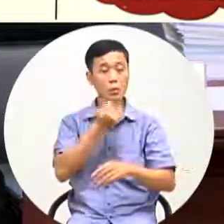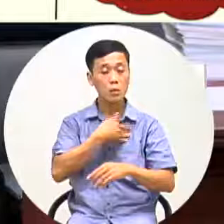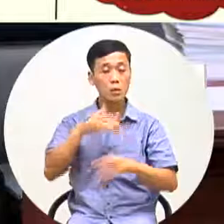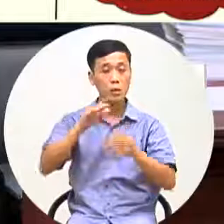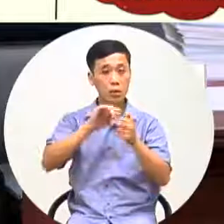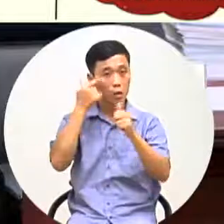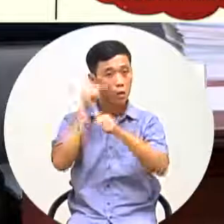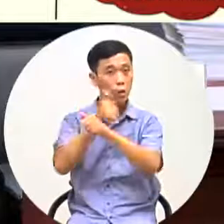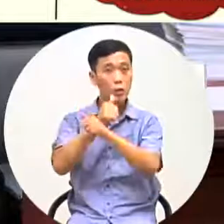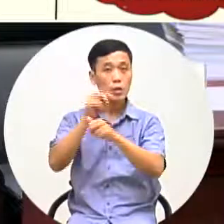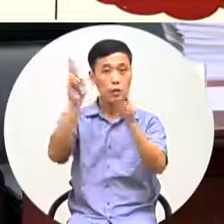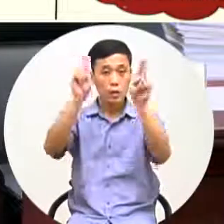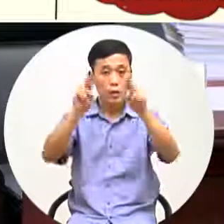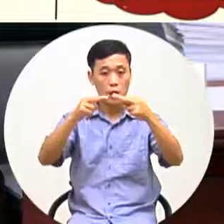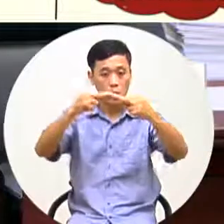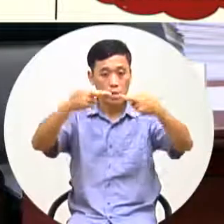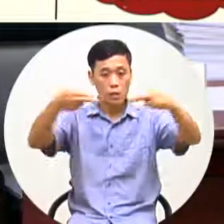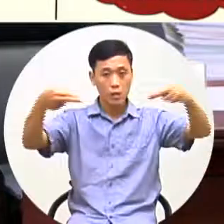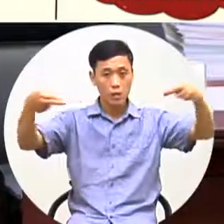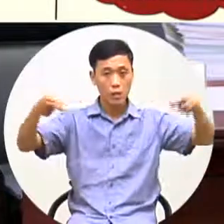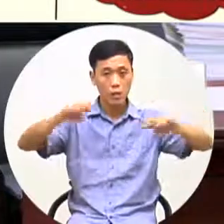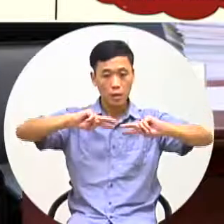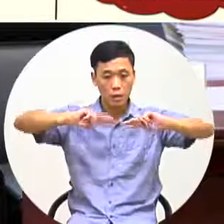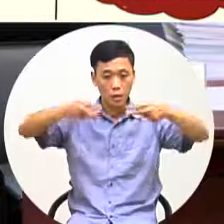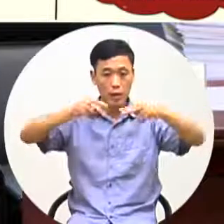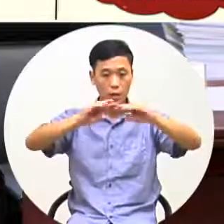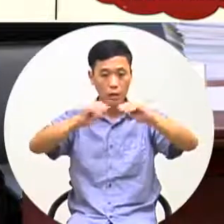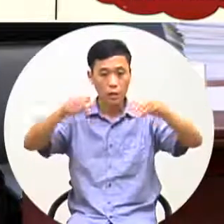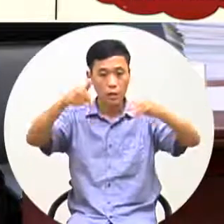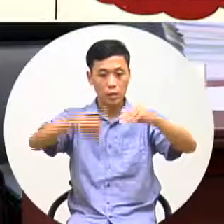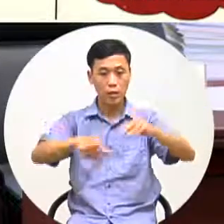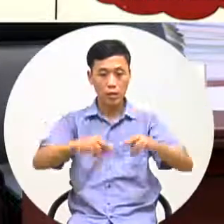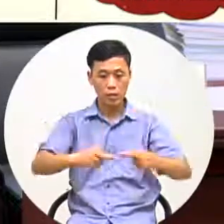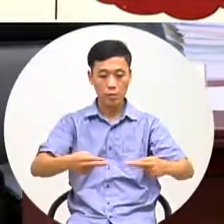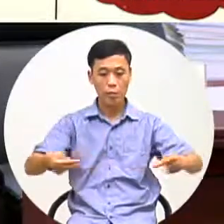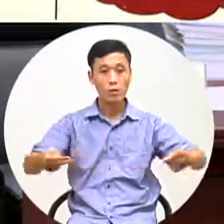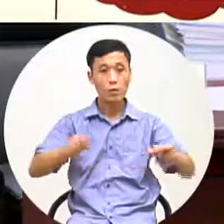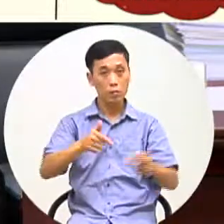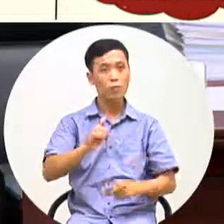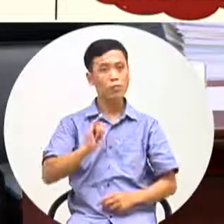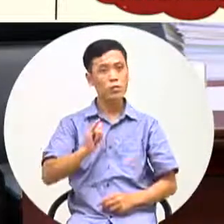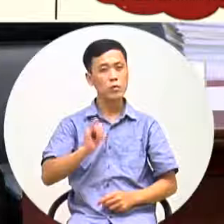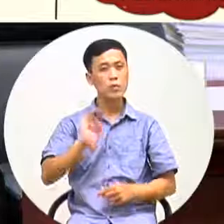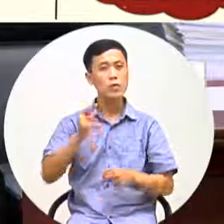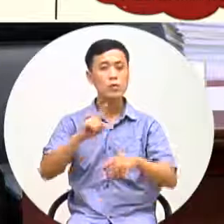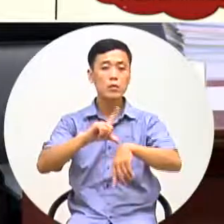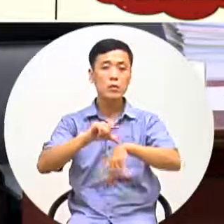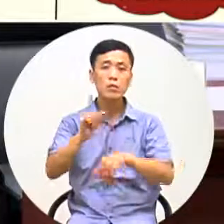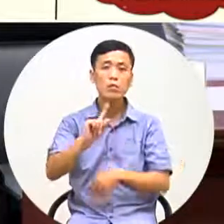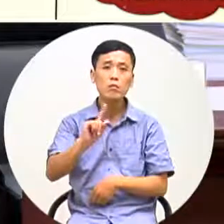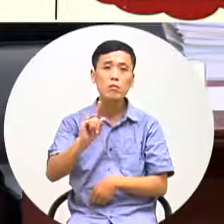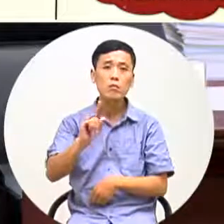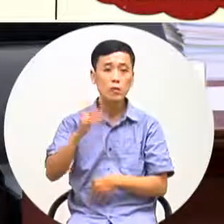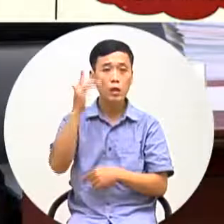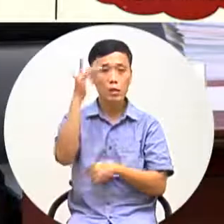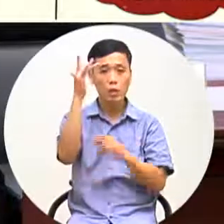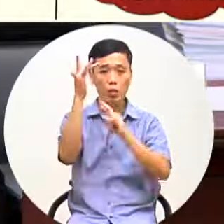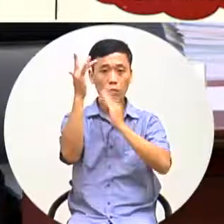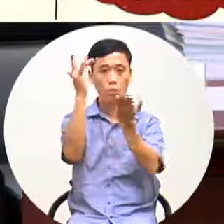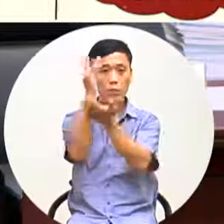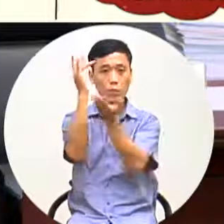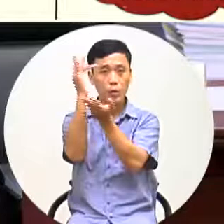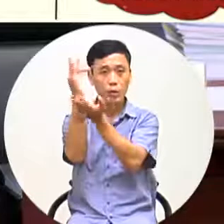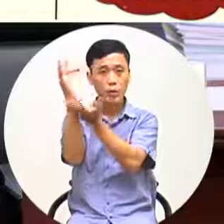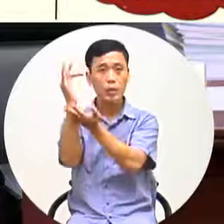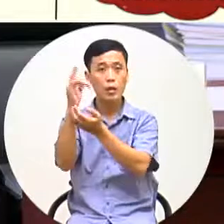的。当然电线下地我觉得是很好，但是什么时候？那它还要被砍头几年？它还要这些黑板树